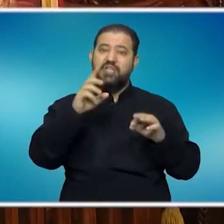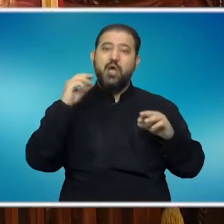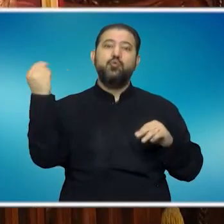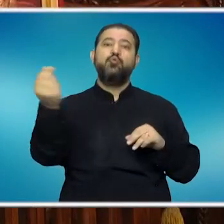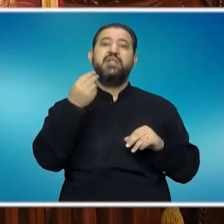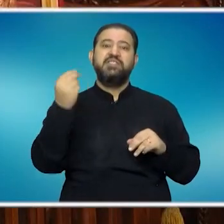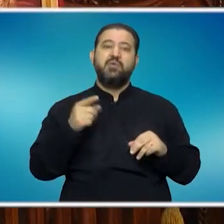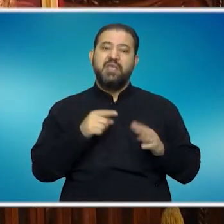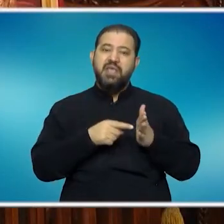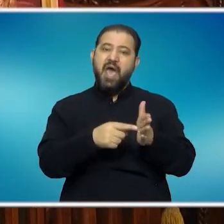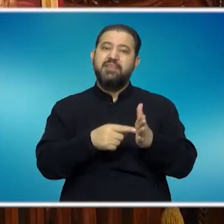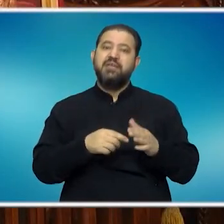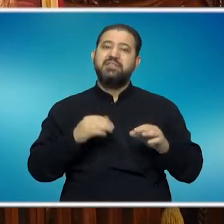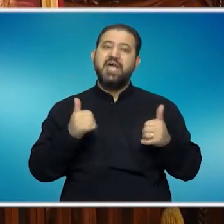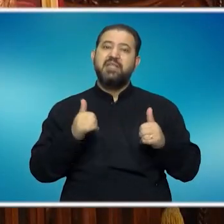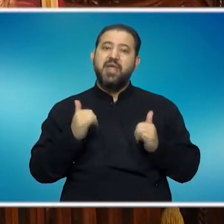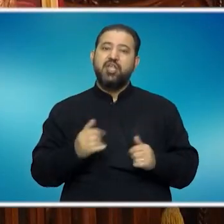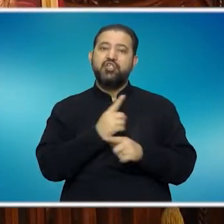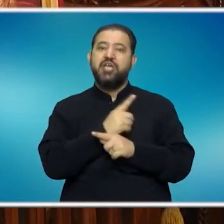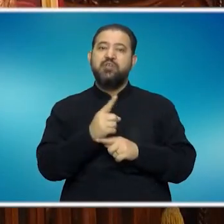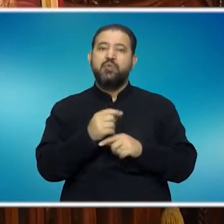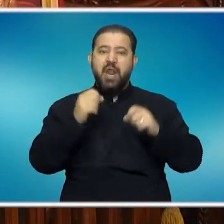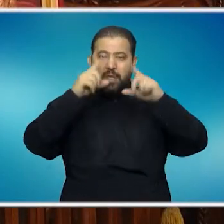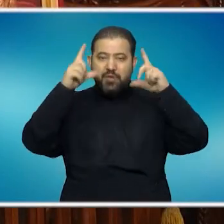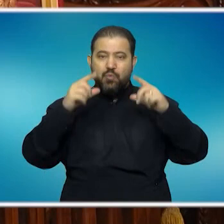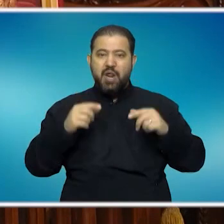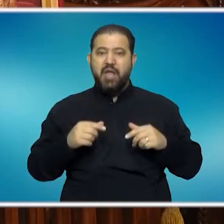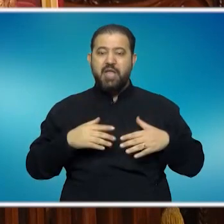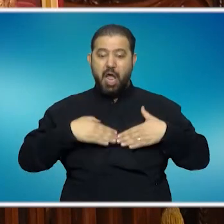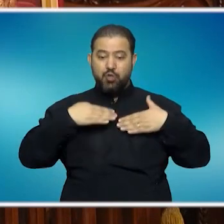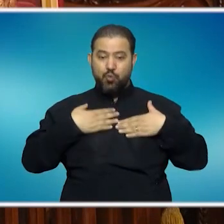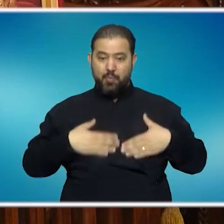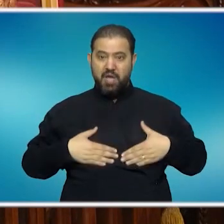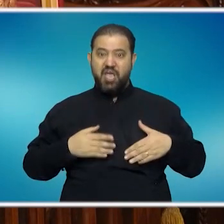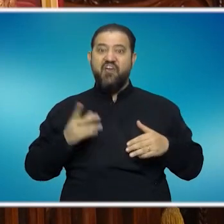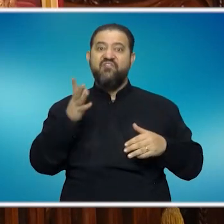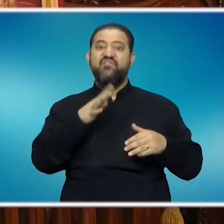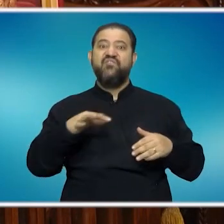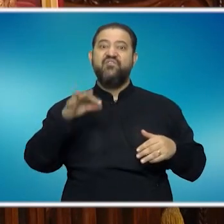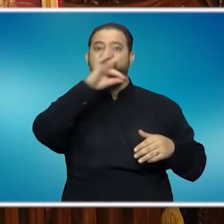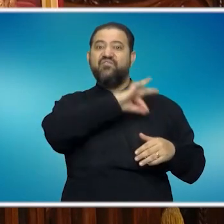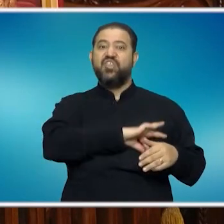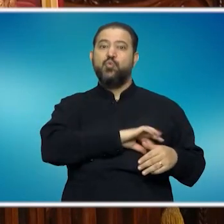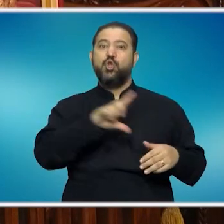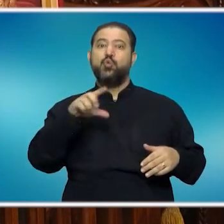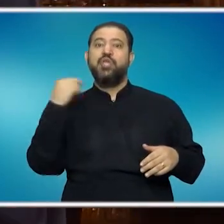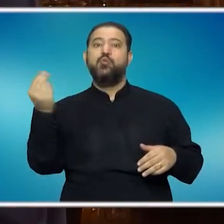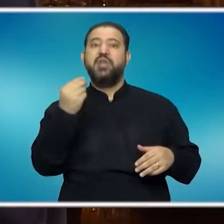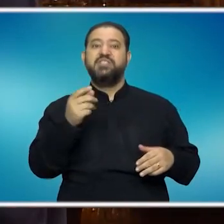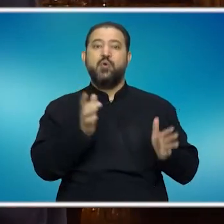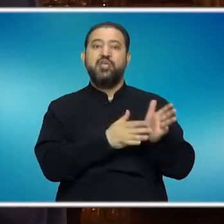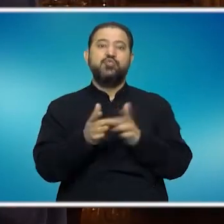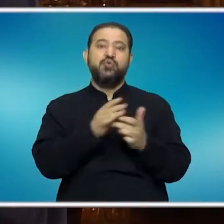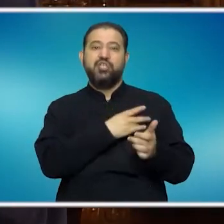tău, iată, s-a întâmplat această lucrare minunată a întrupării Fiului lui Dumnezeu. Ei bine, această taină de